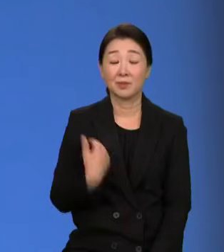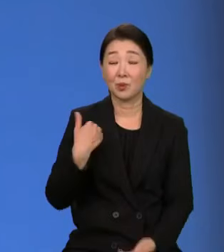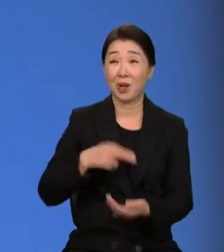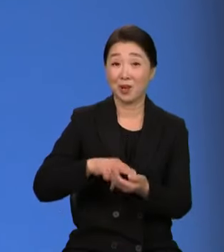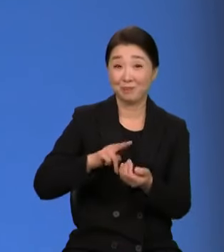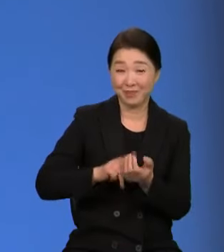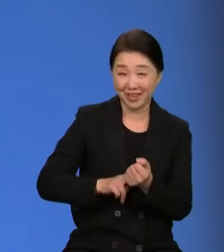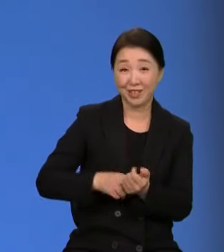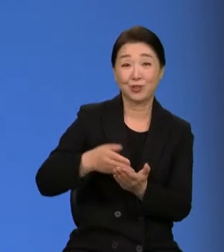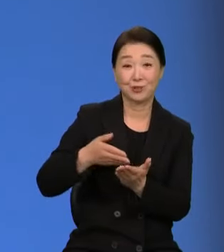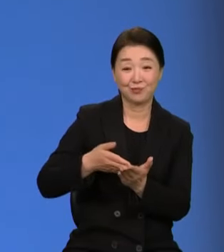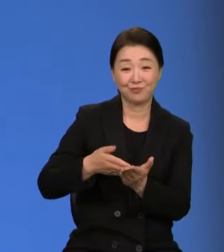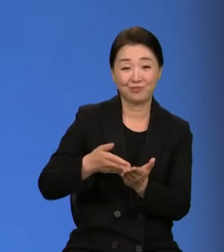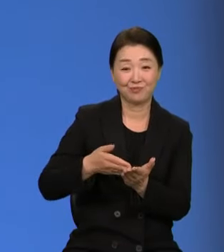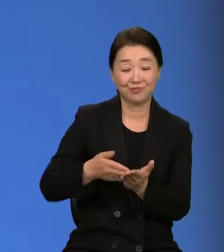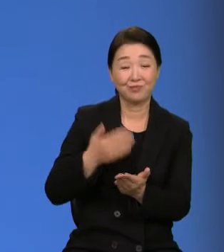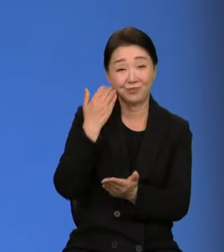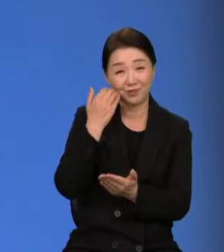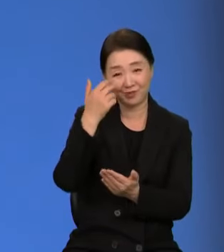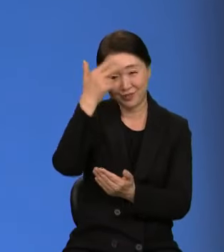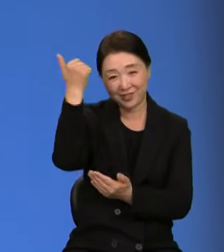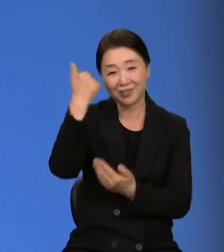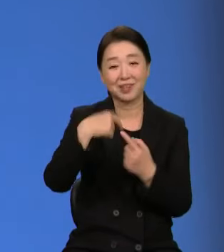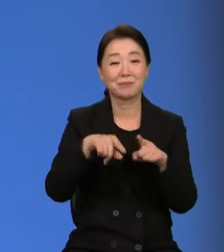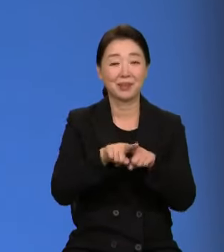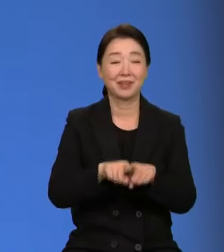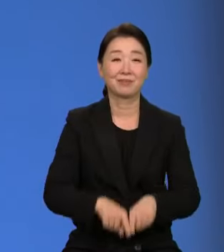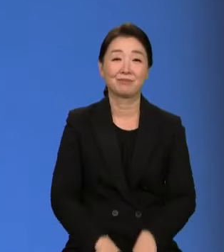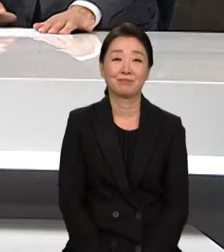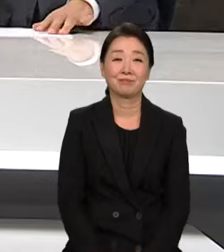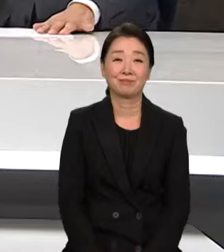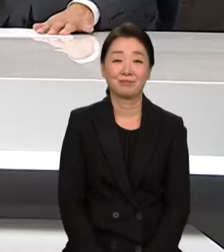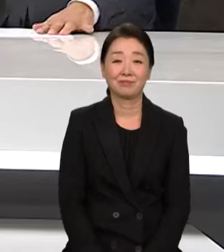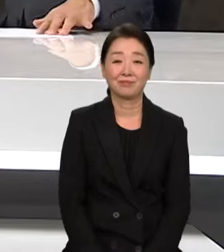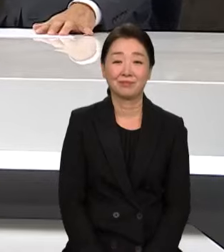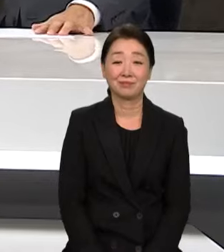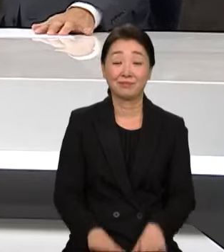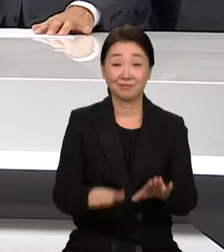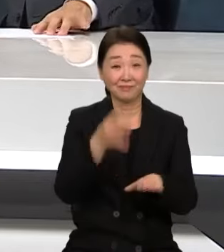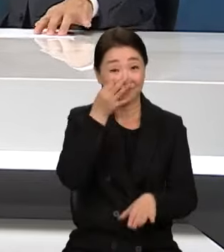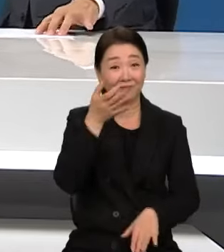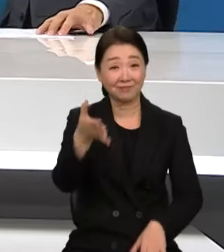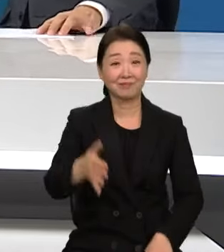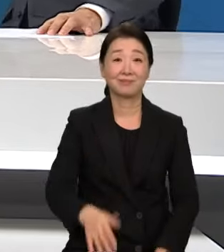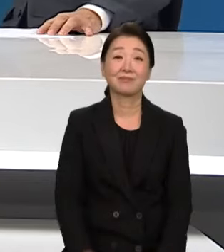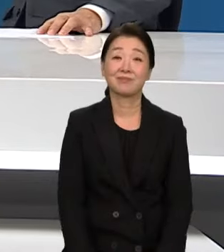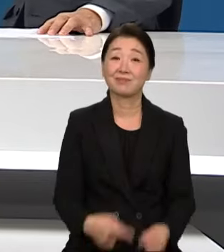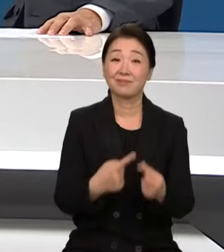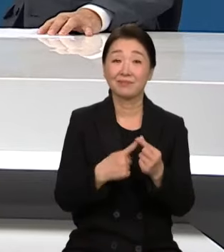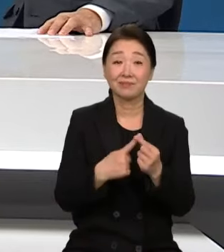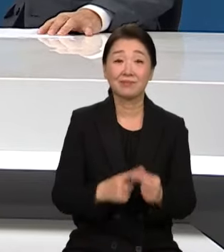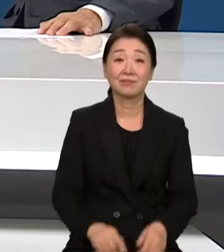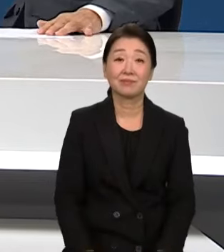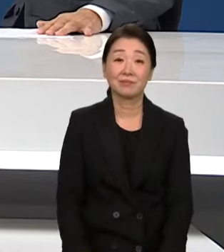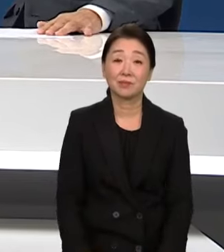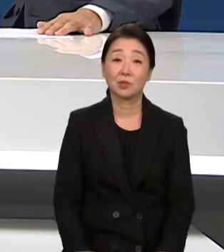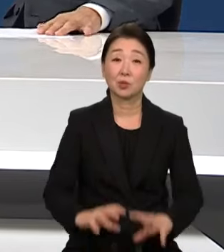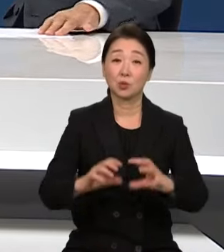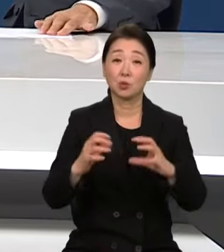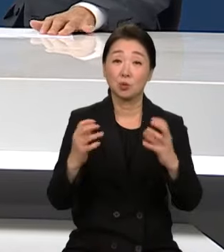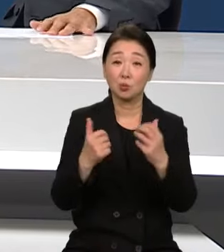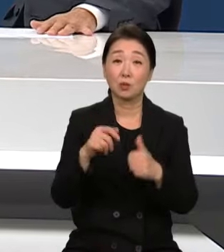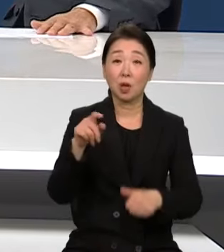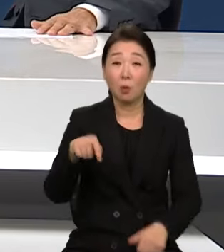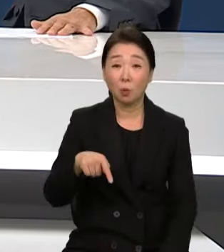돌아온 비하인드 뉴스 시간입니다 오늘도 이성대 기자와 함께하겠습니다 자이 기자 바로 볼까요네 첫 번째 이슈입니다 국회에 나온